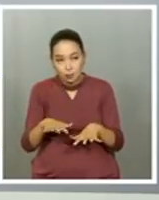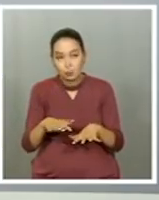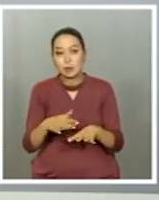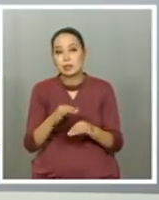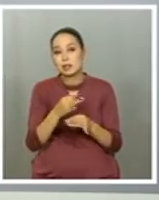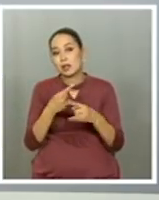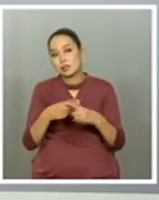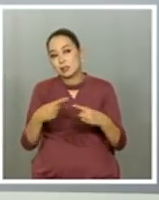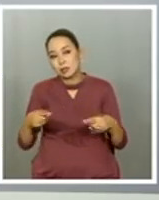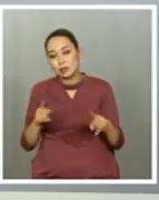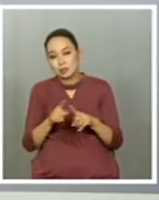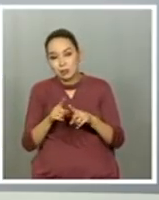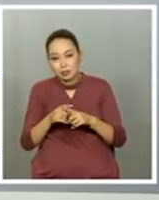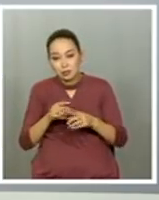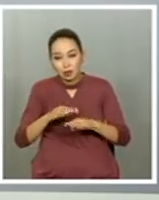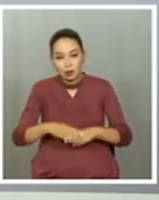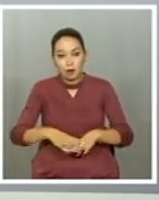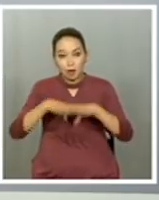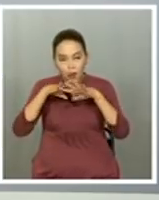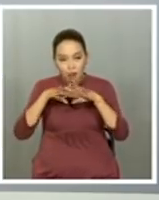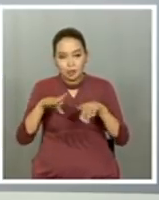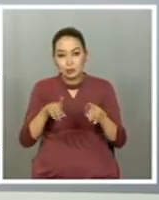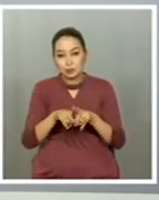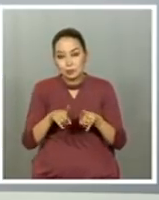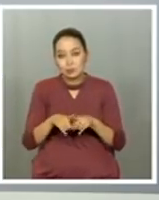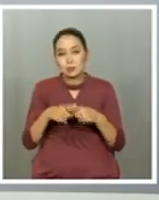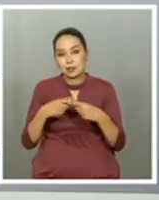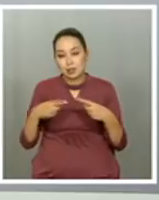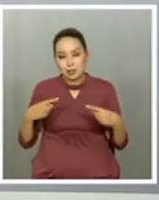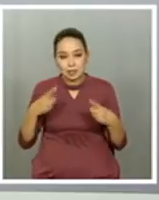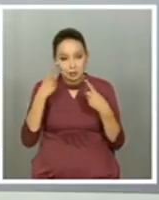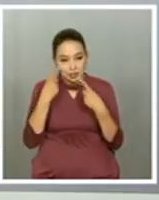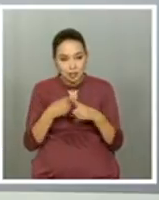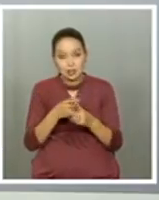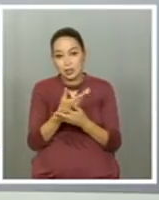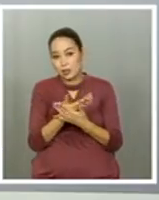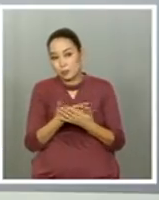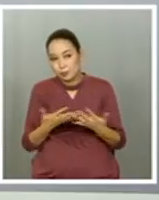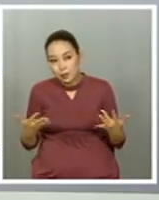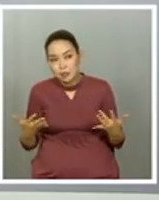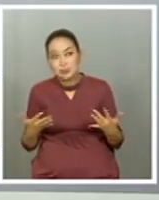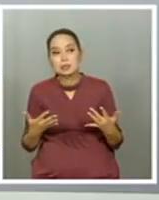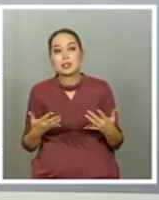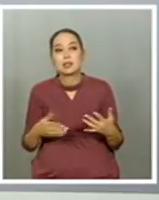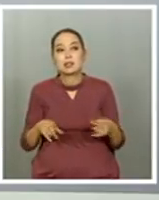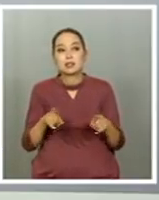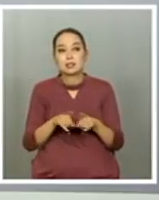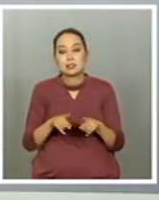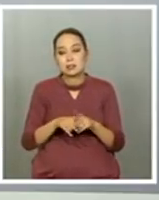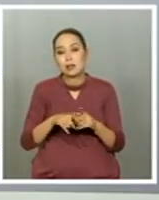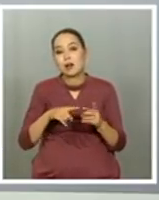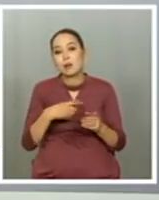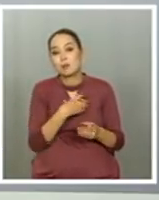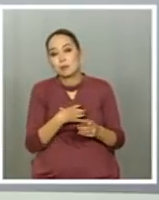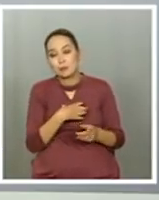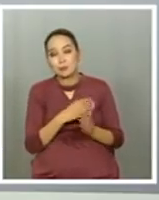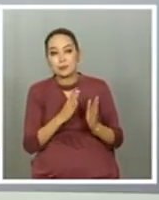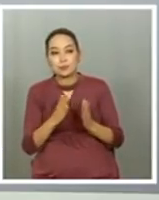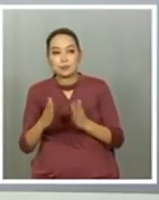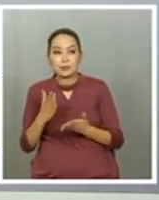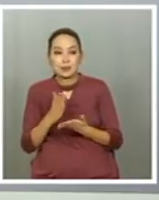да ұлғайтқыш құралдары арқылы нысандарды көрген кезде нысанның қасиетіне мән беруіміз керек. Егер